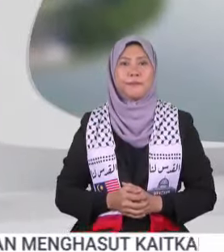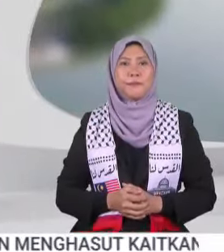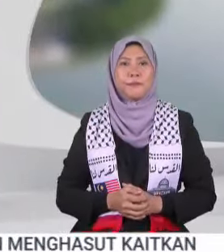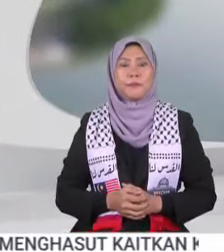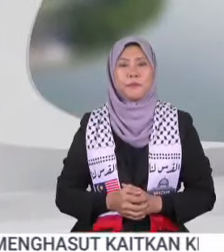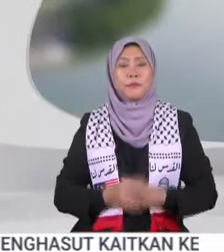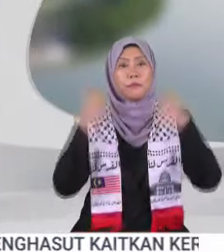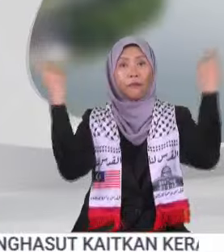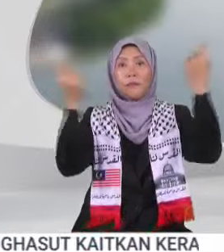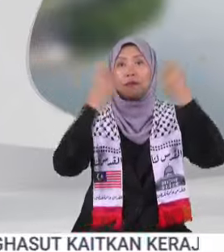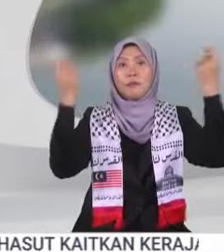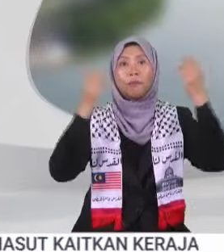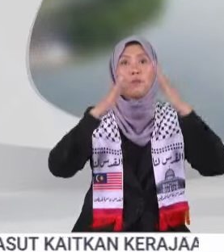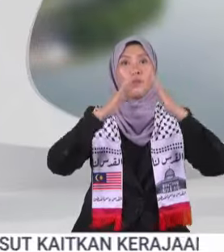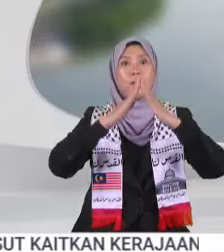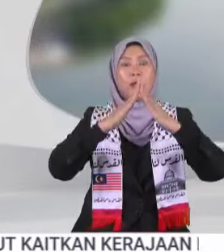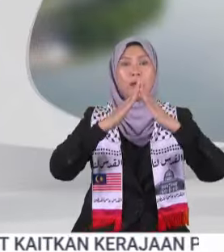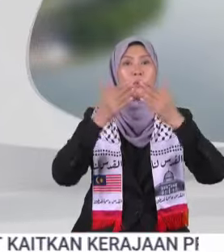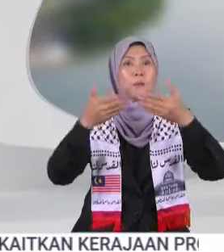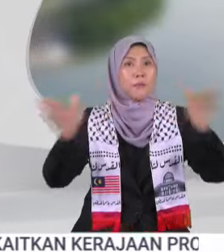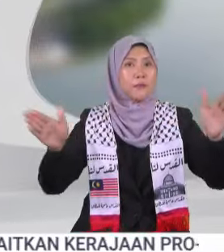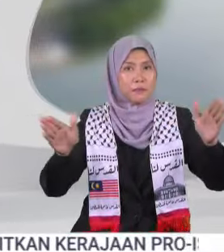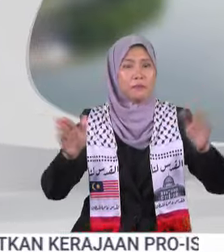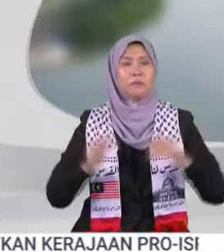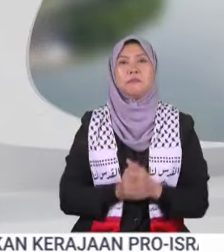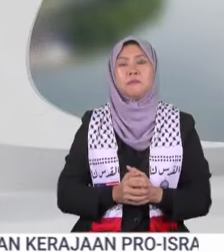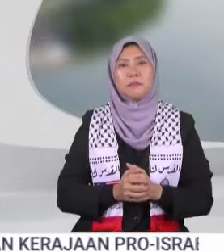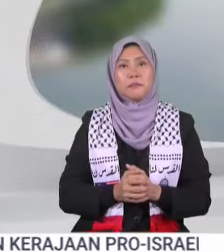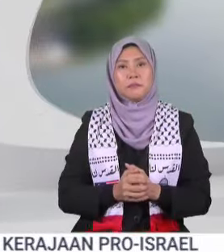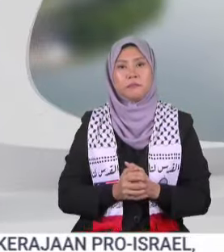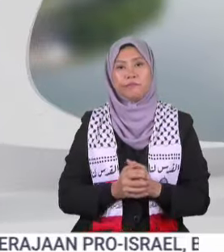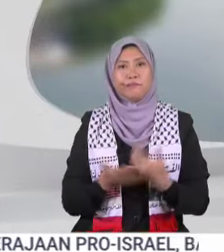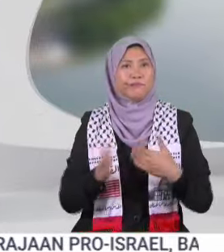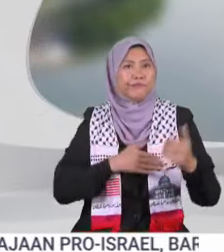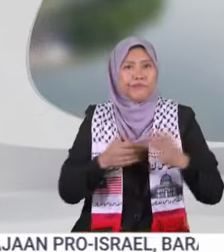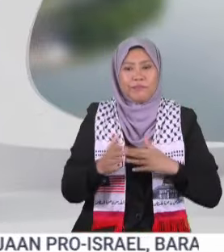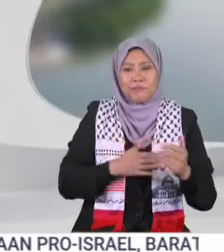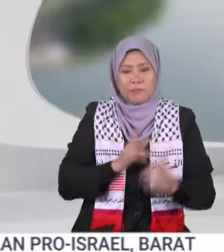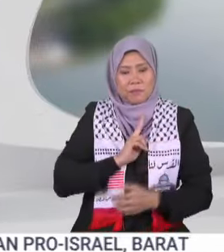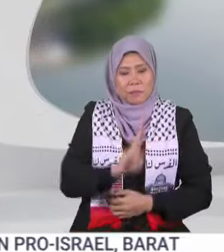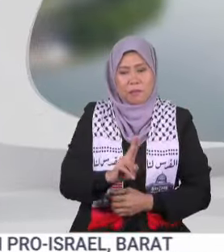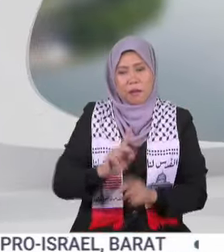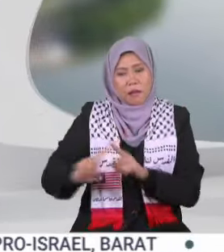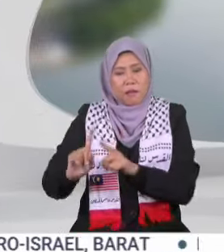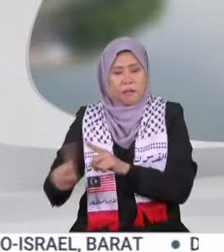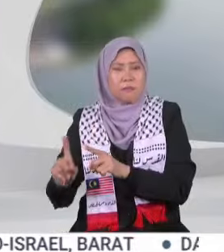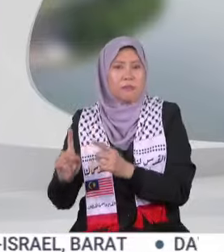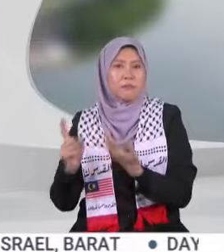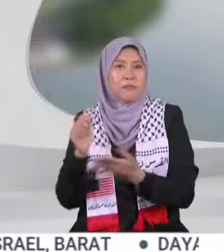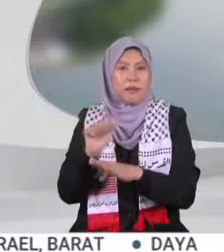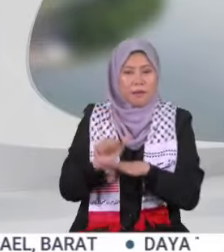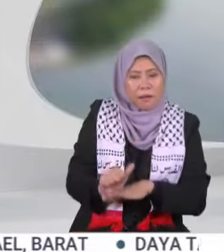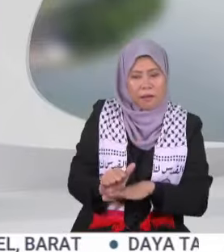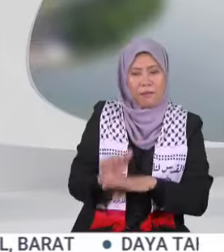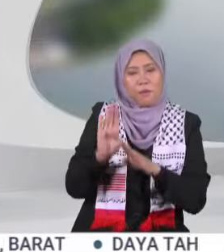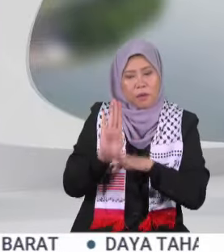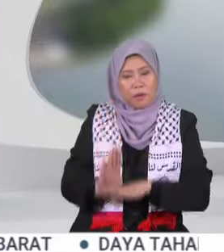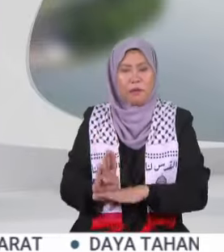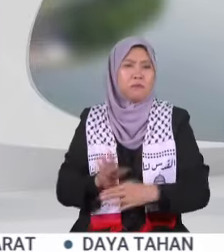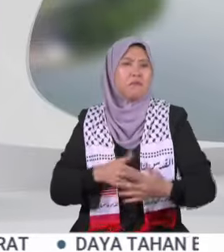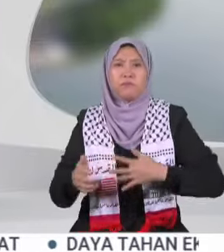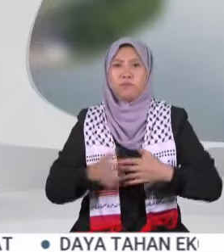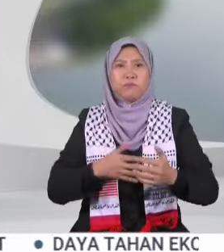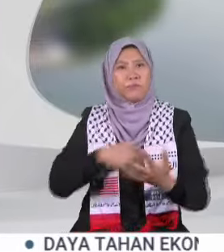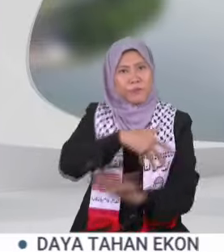sambutan rumah terbuka berjaya menyerelahkan kebersamaan rakyat tanpa mengira anutan agama tuturan bahasa dan adat resam budaya